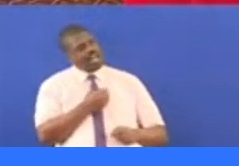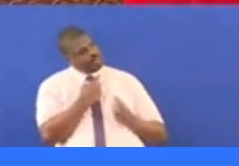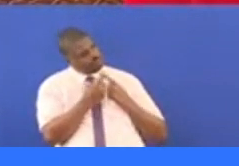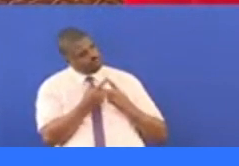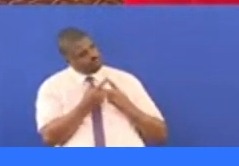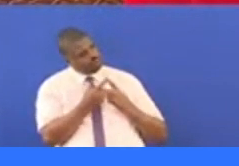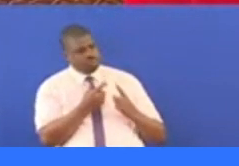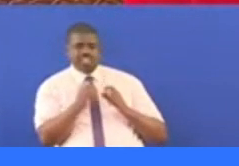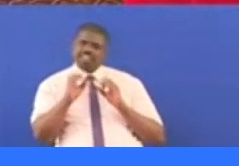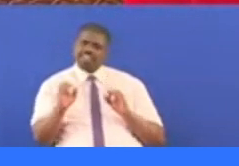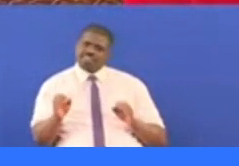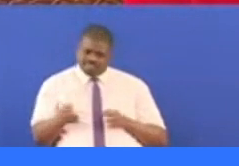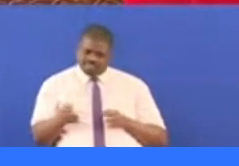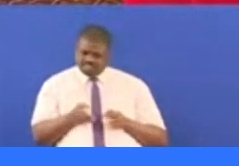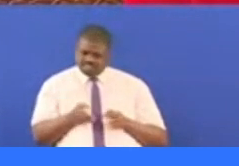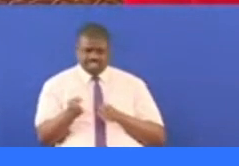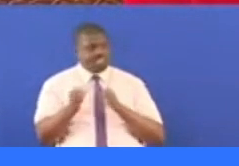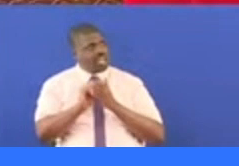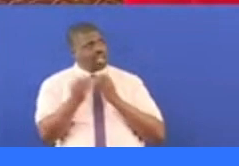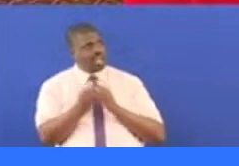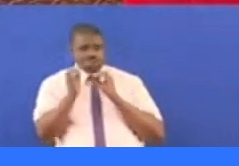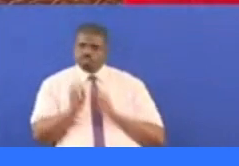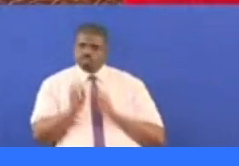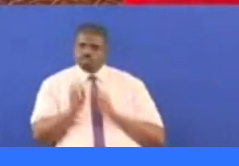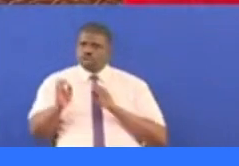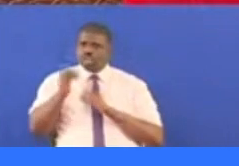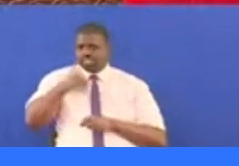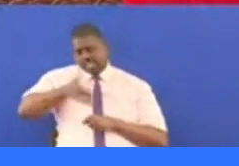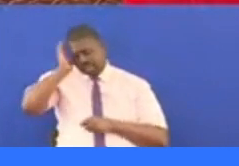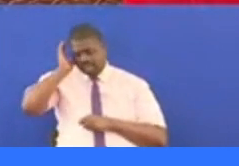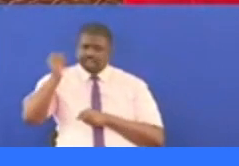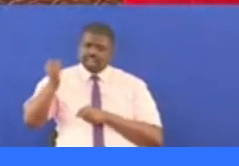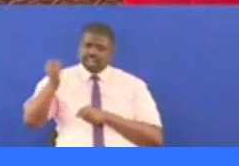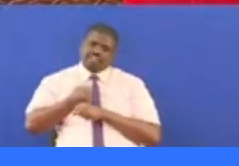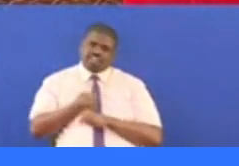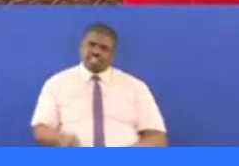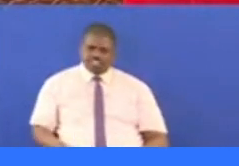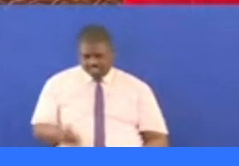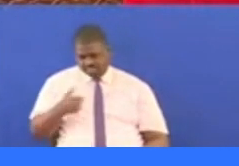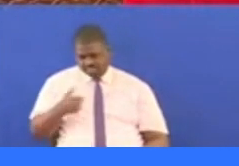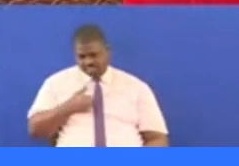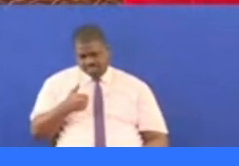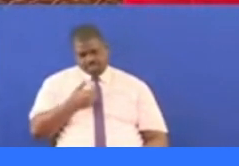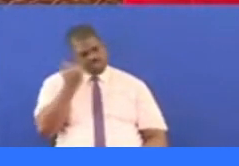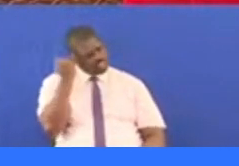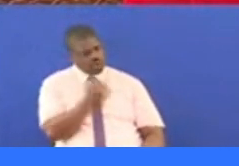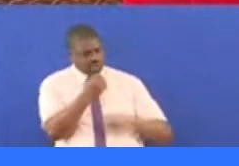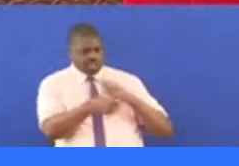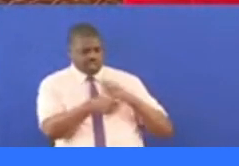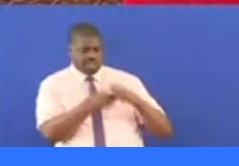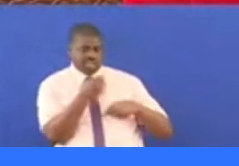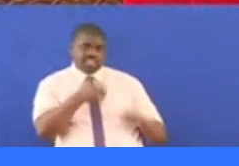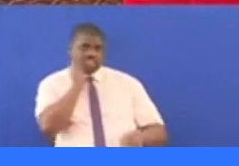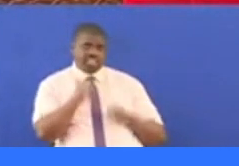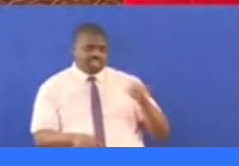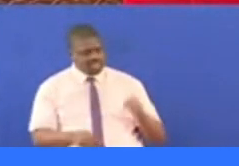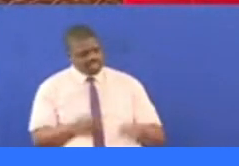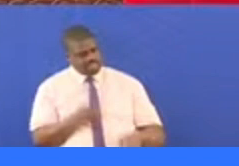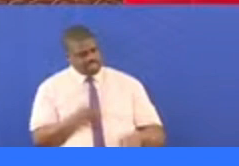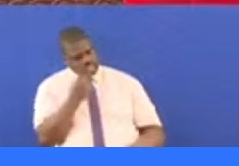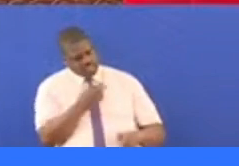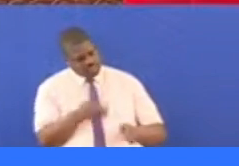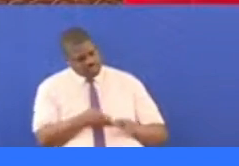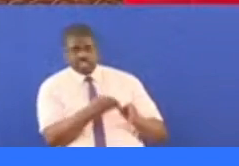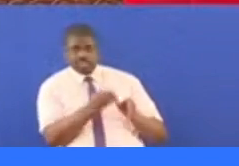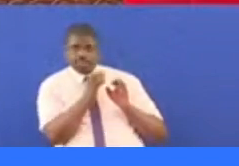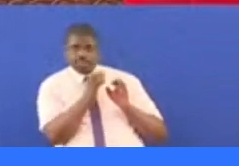sasa serikali ifanye, na mimi naendelea kushauri serikali ione namna bora ya kufanya